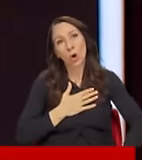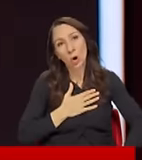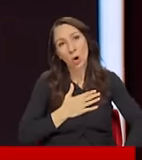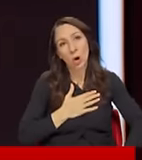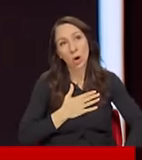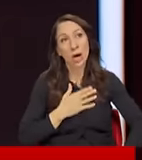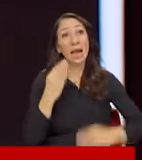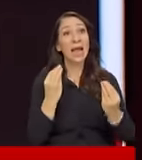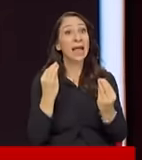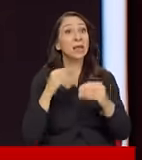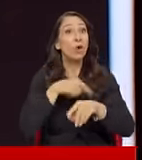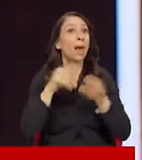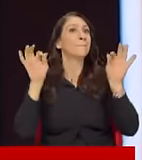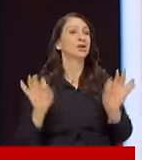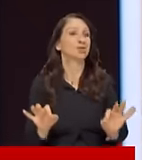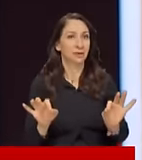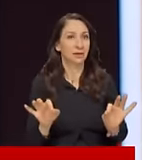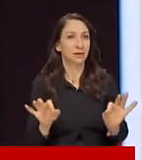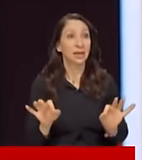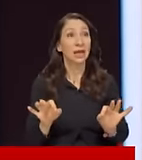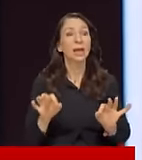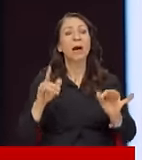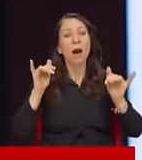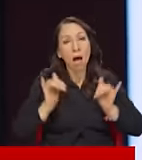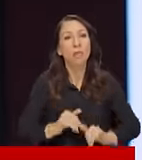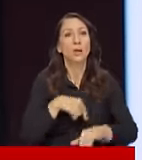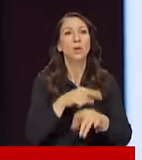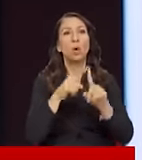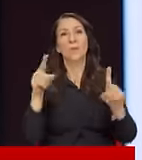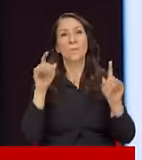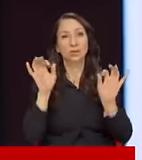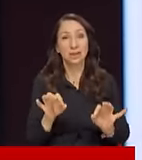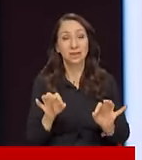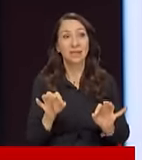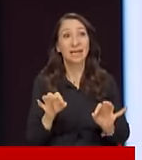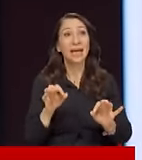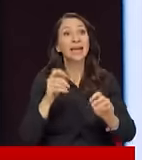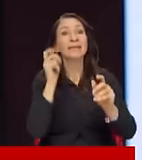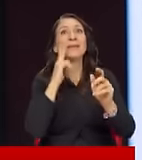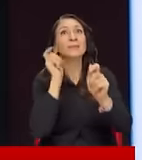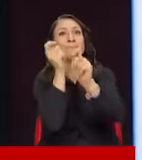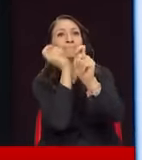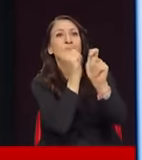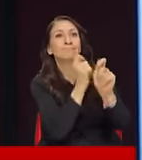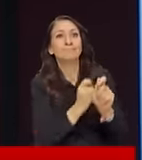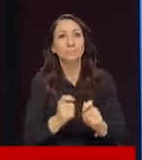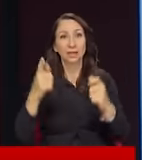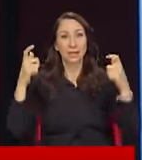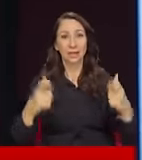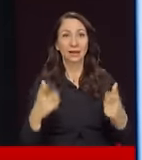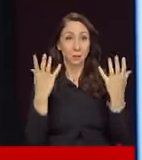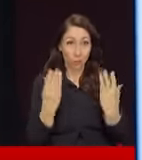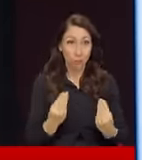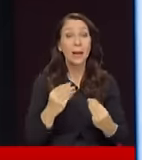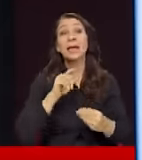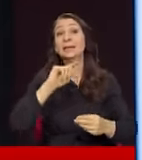geldi. İyileşme dönemi başladı. İhya dönemi başladı. Restore edilen bir kent haline